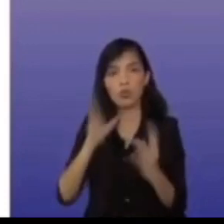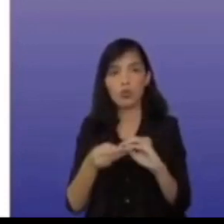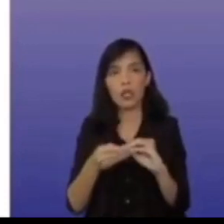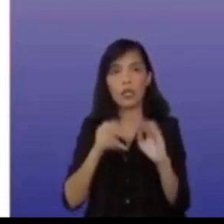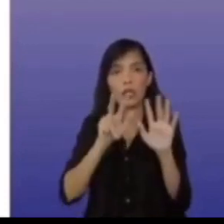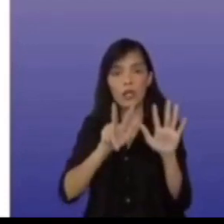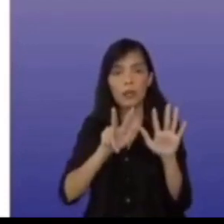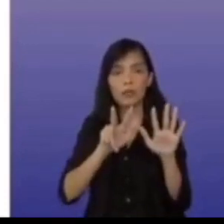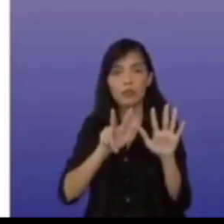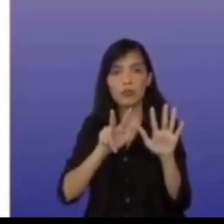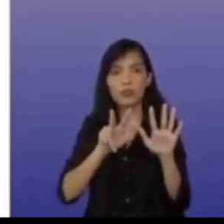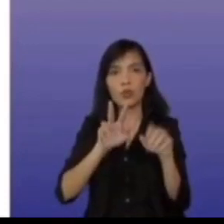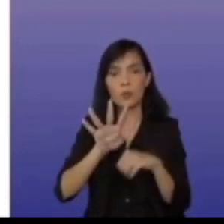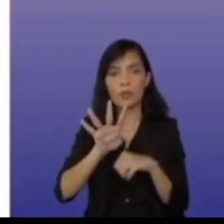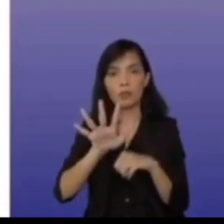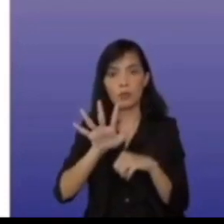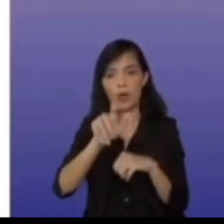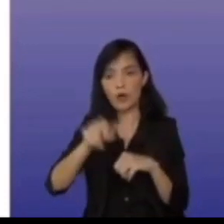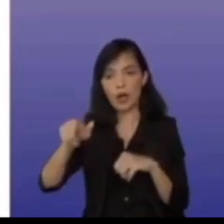menjadi 845 orang